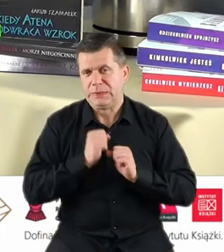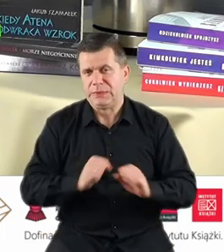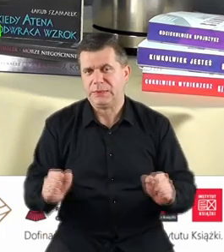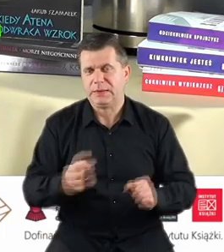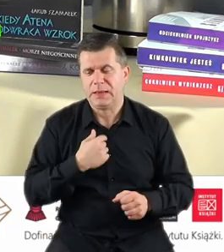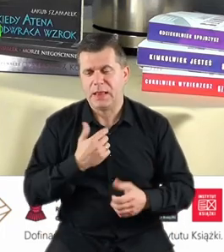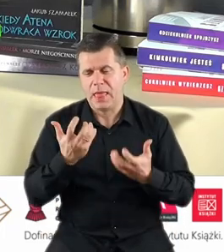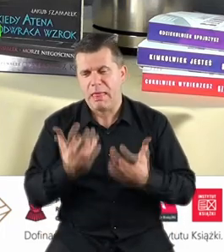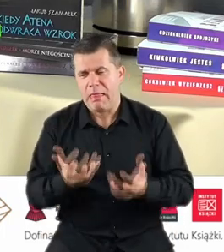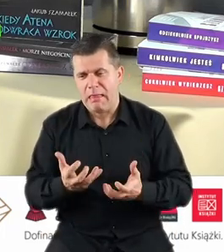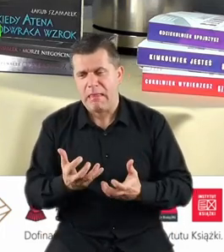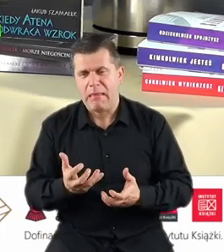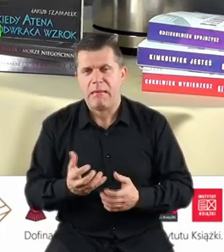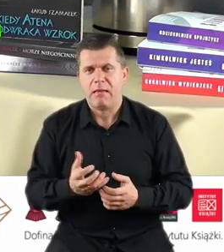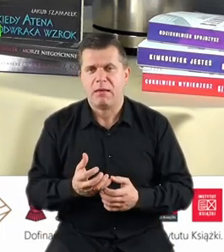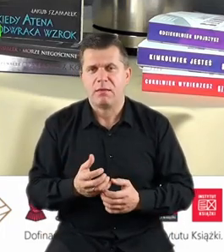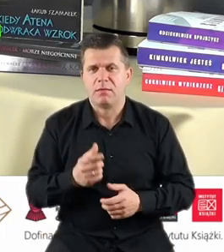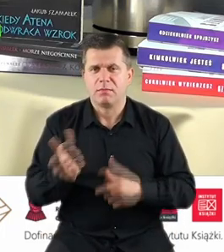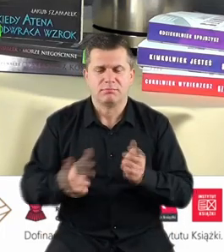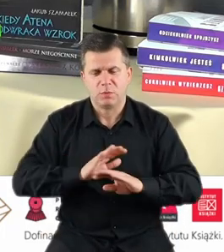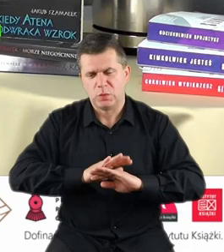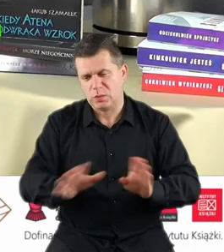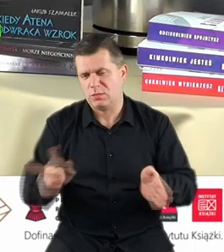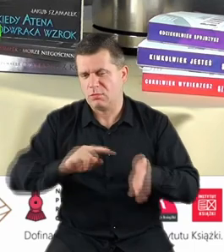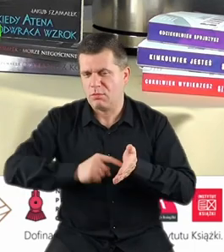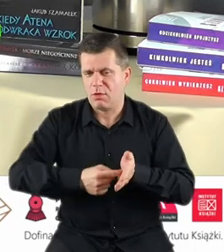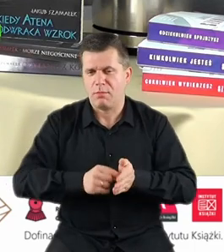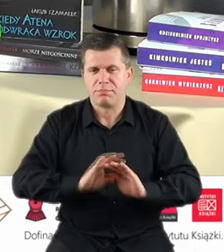jakby pokusy ewentualne, to postanowiłem postawić kropkę.